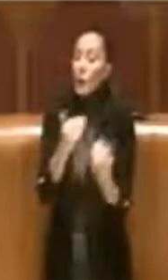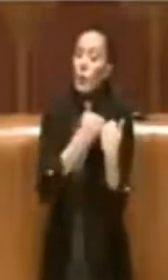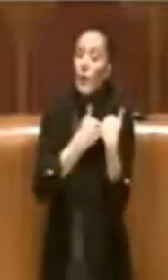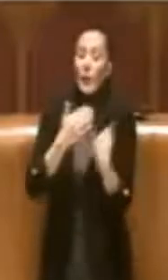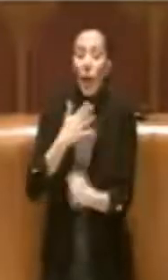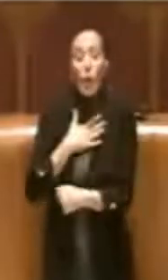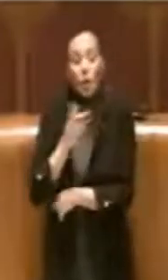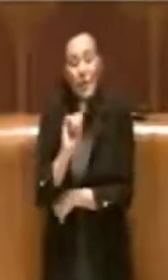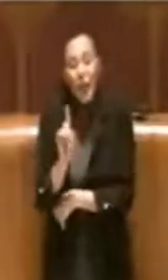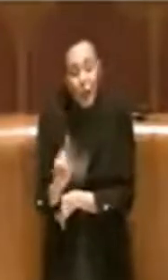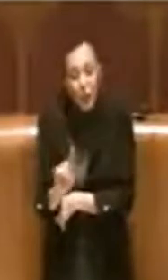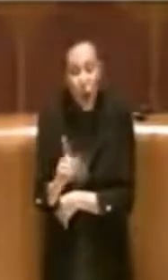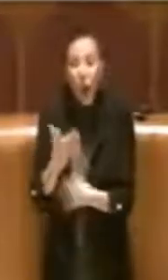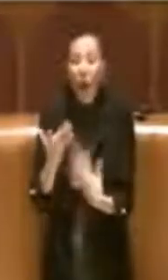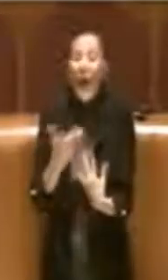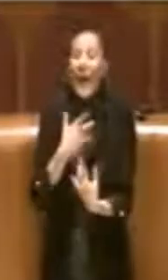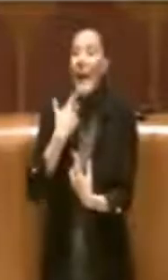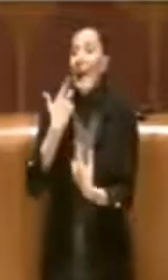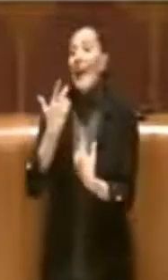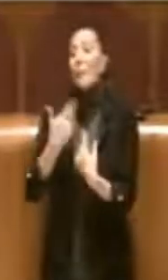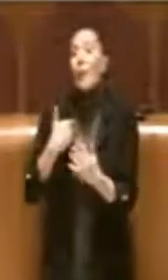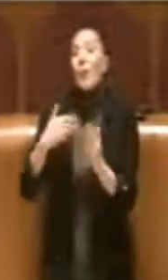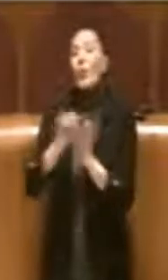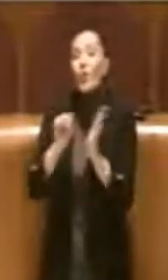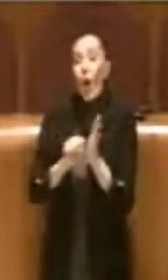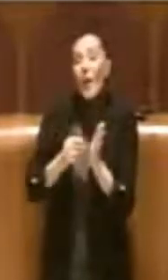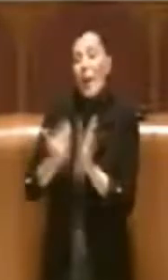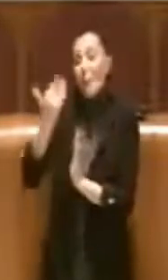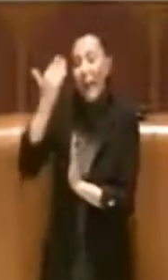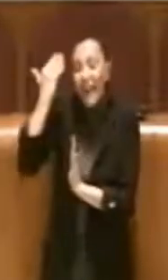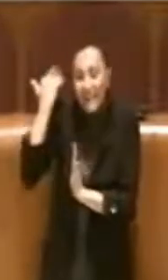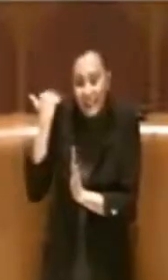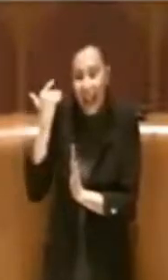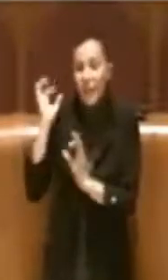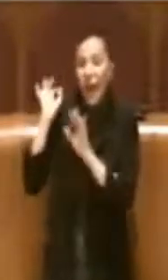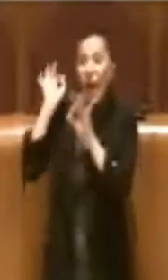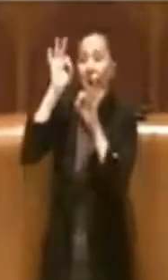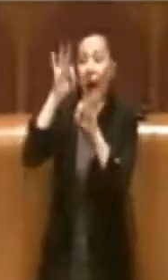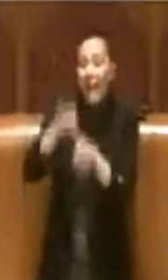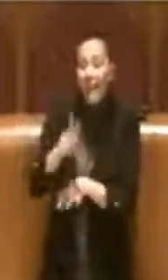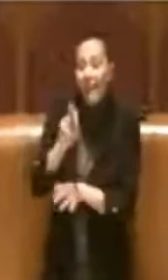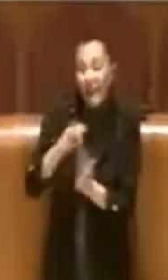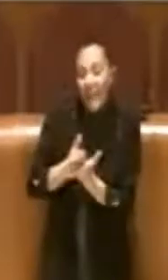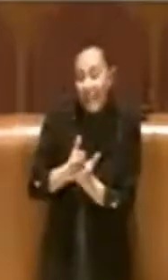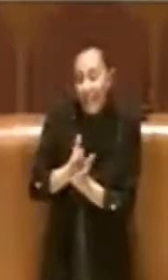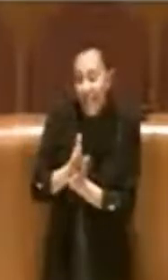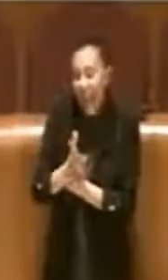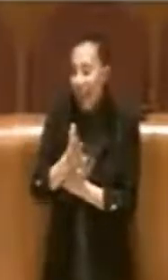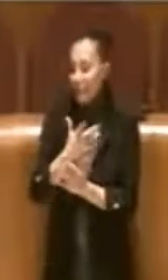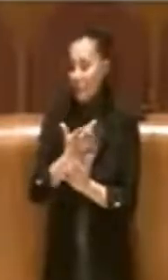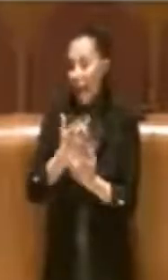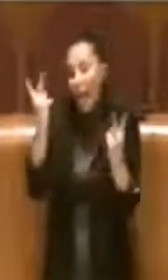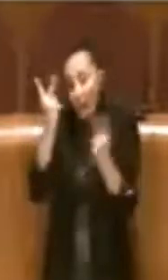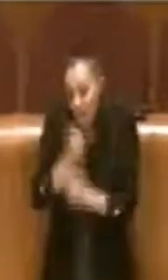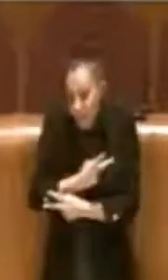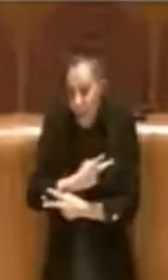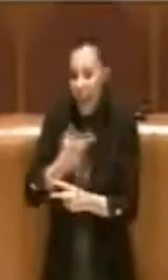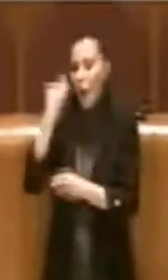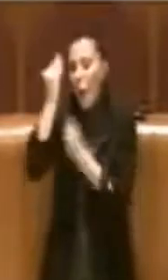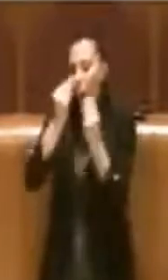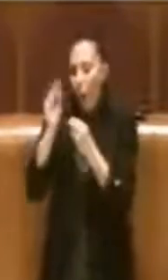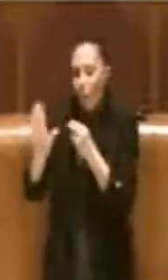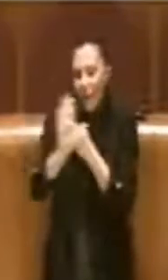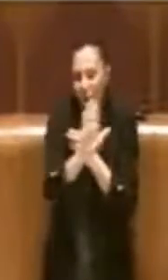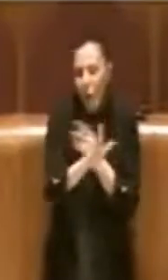nostra, e fa parte di retaggi del passato, fa parte di qualcosa che arriva da 30 anni, per carità, tutto legittimo, sono opinioni e